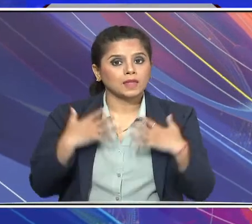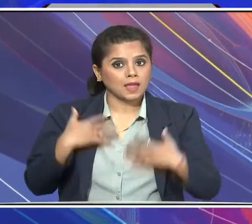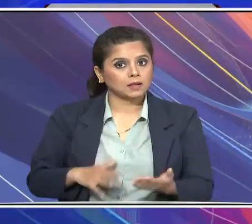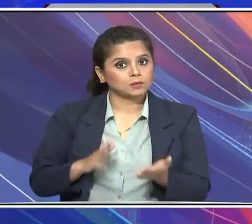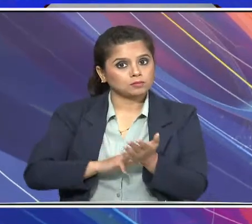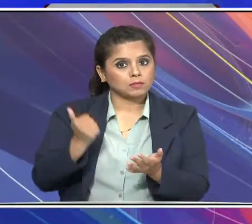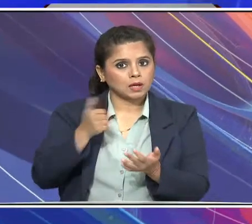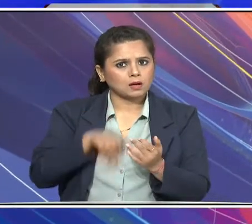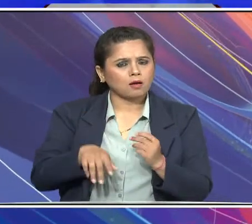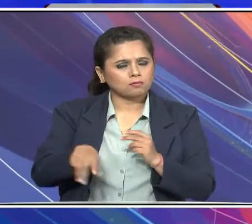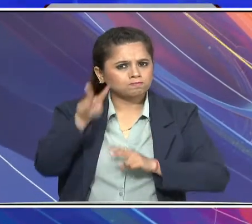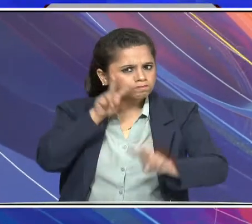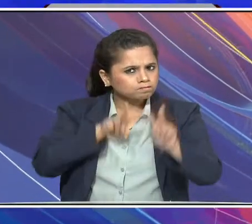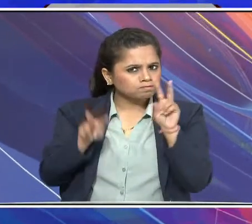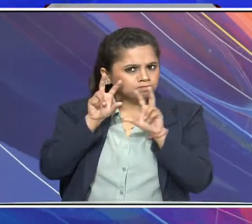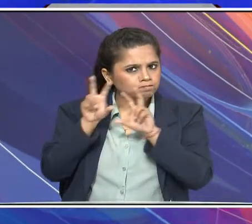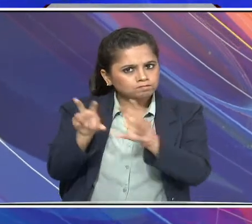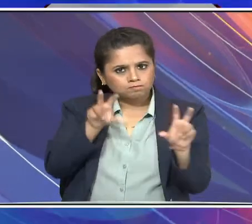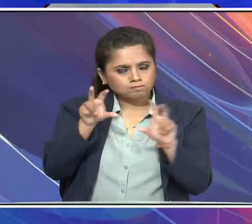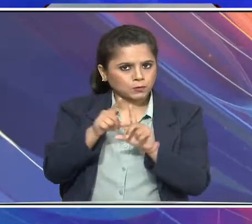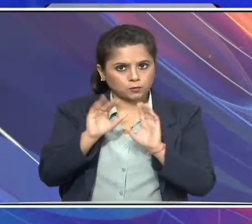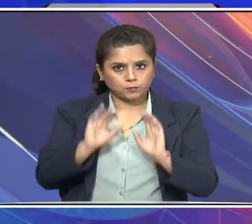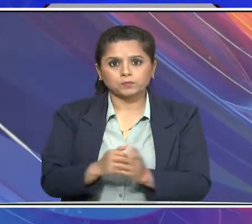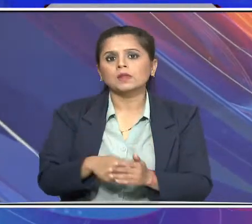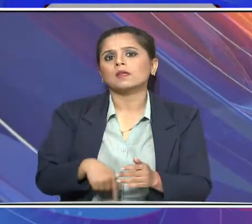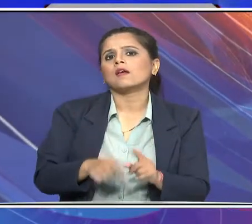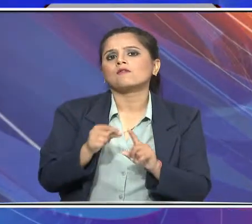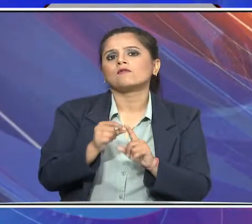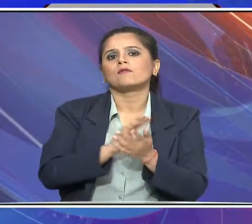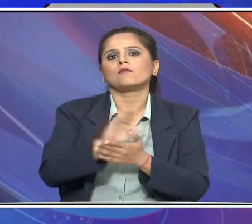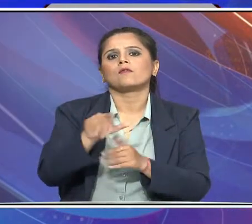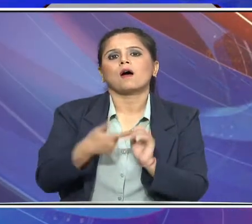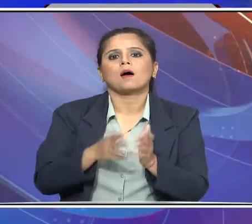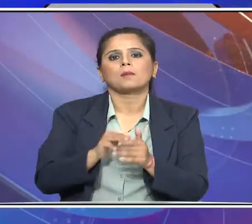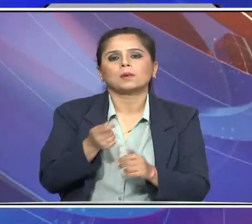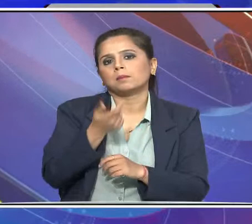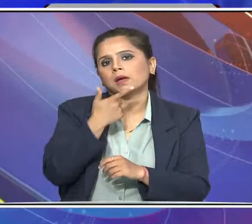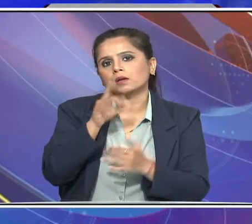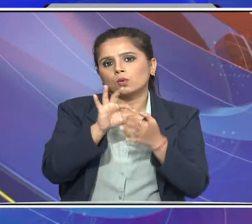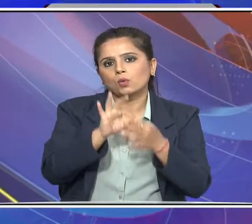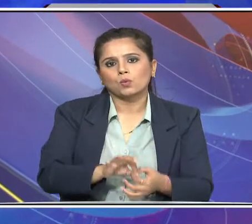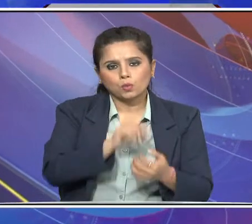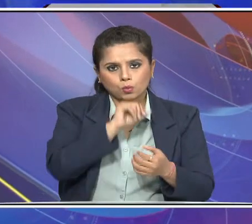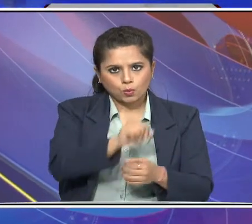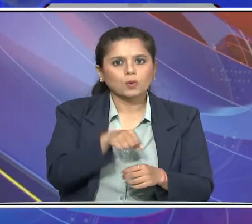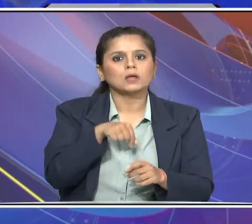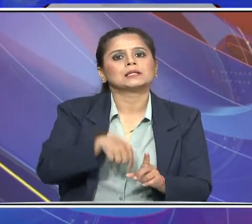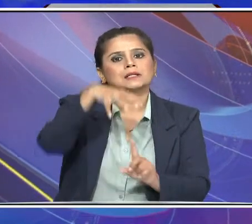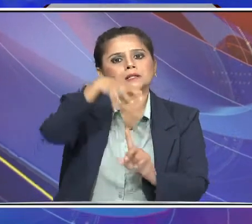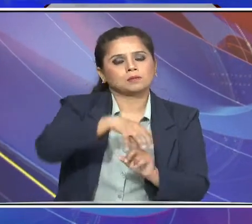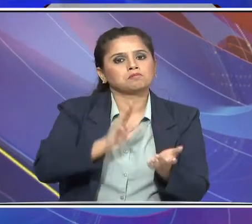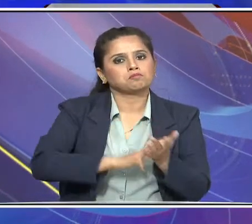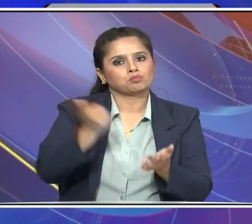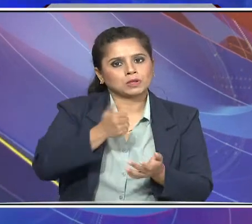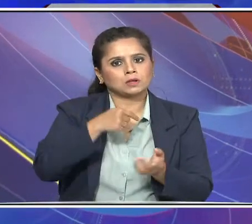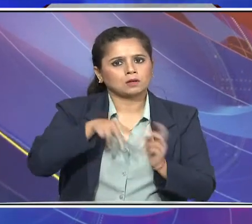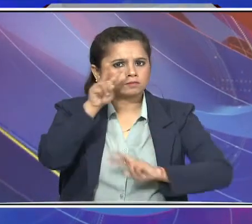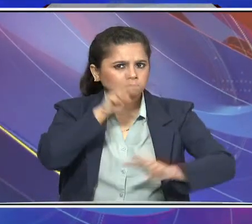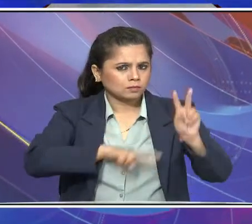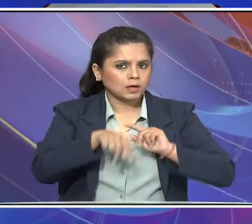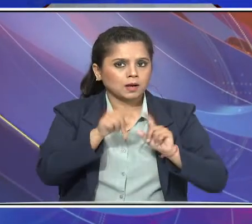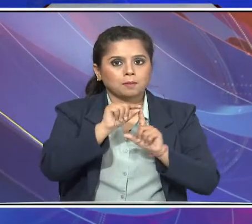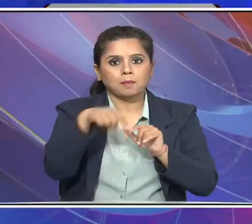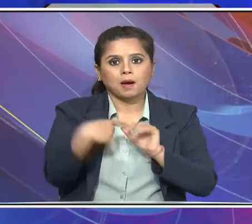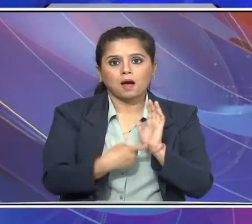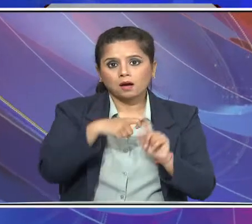मिनिस्ट्री उसका रेगुलेशन कर रही है फार्मा मिनिस्ट्री उसका डेवलपमेंट के लिए फॉर्म पार्क के द्वारा मेडिकल डिवाइस